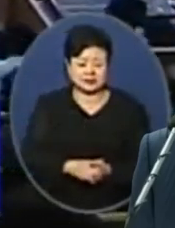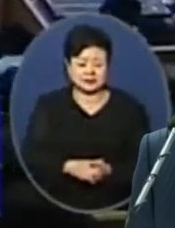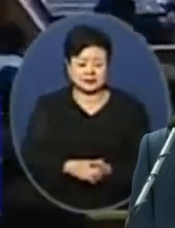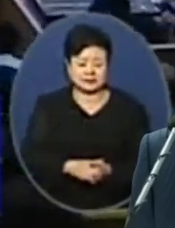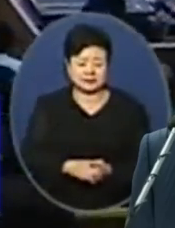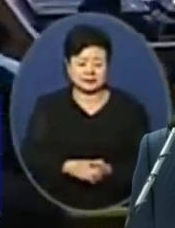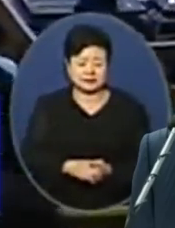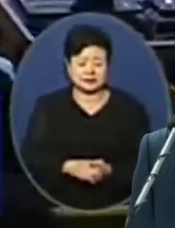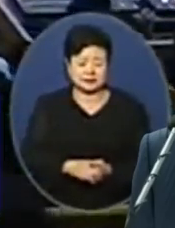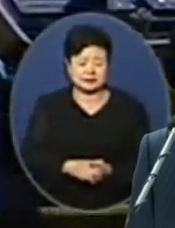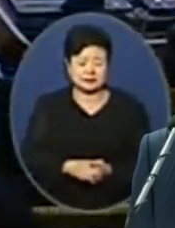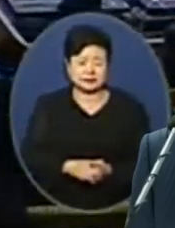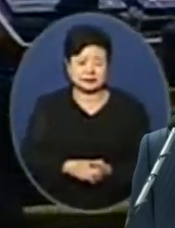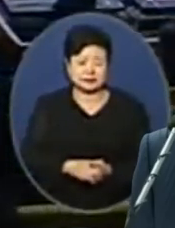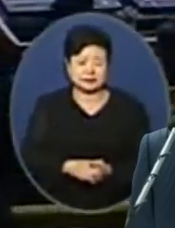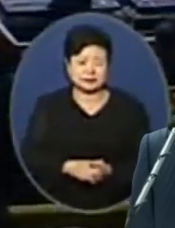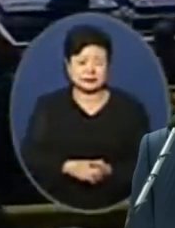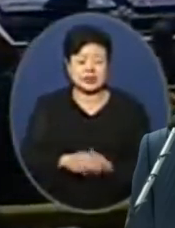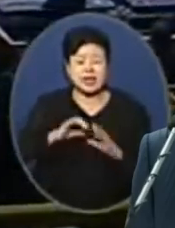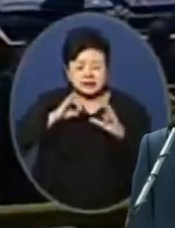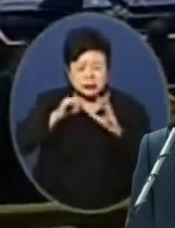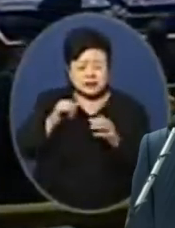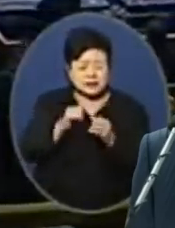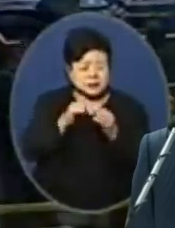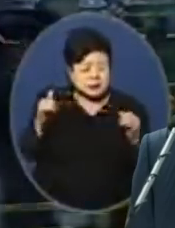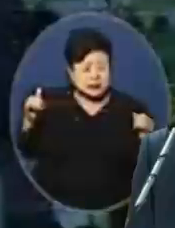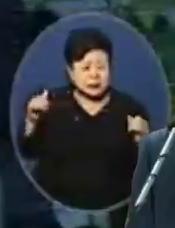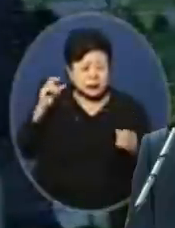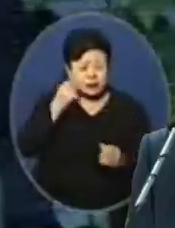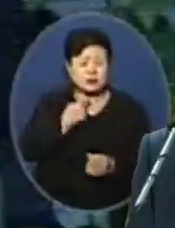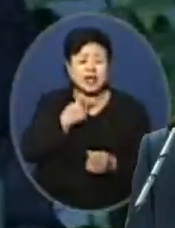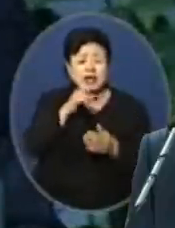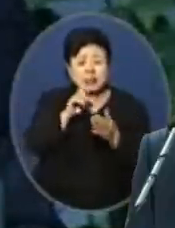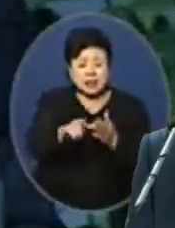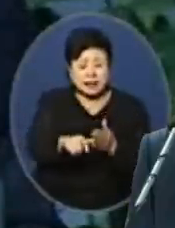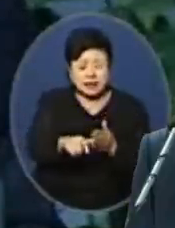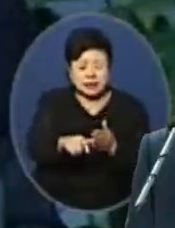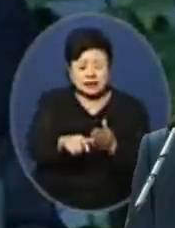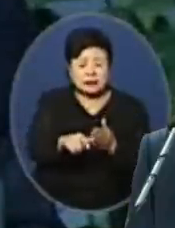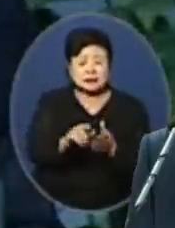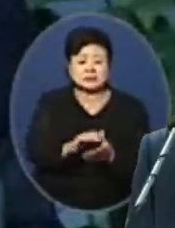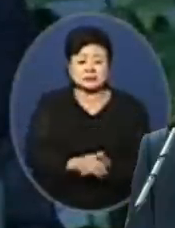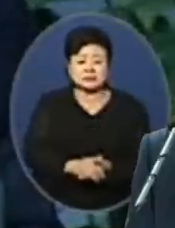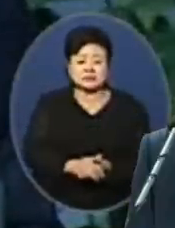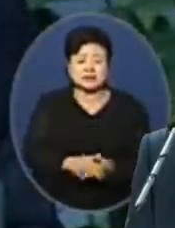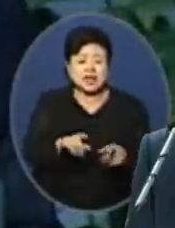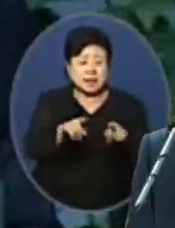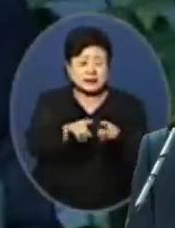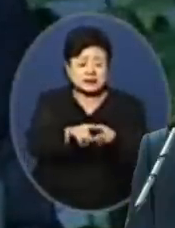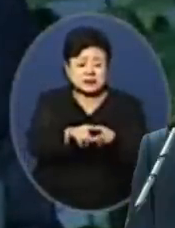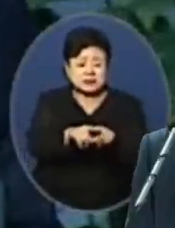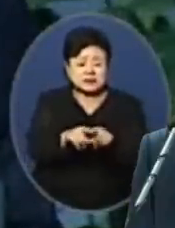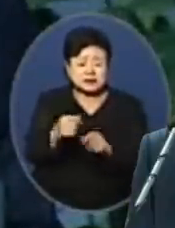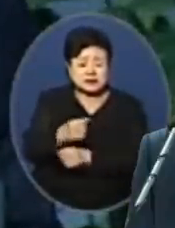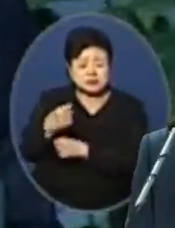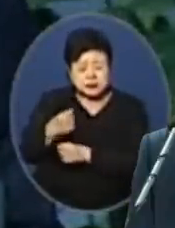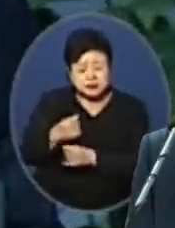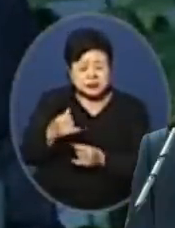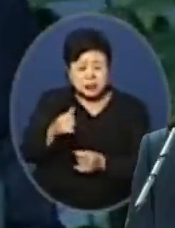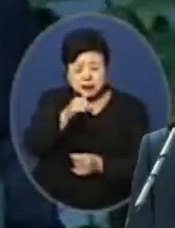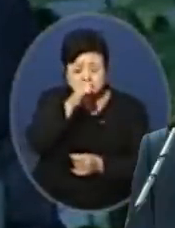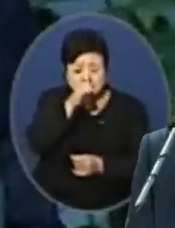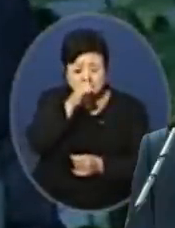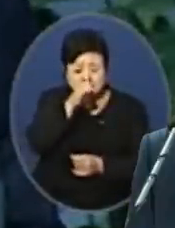버리셨나이까. 이 세상에 사람들이 어려움을 당할 때 같이 짐을 지는 사람이